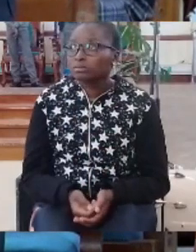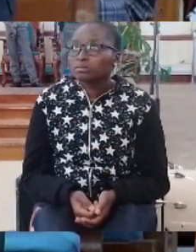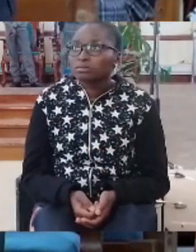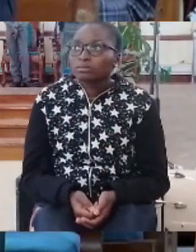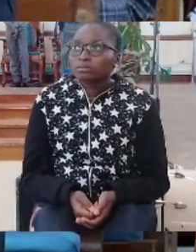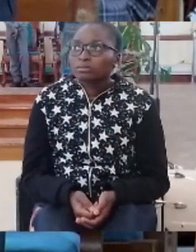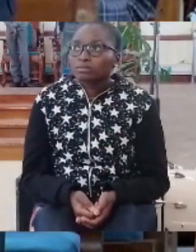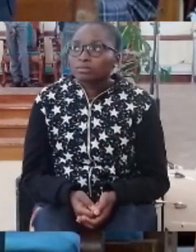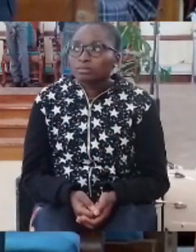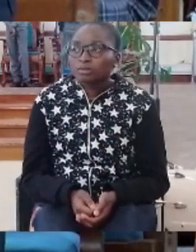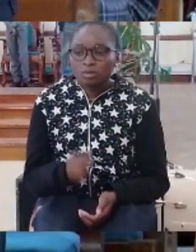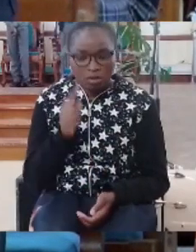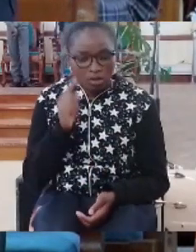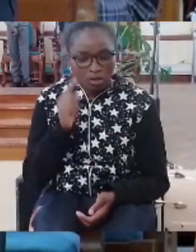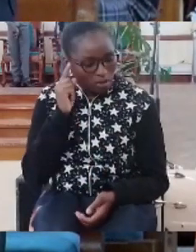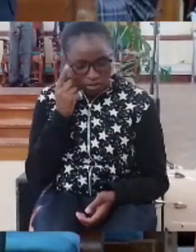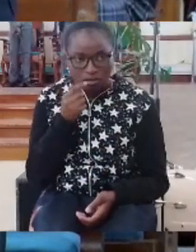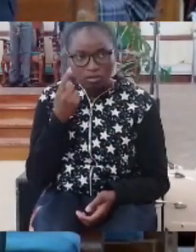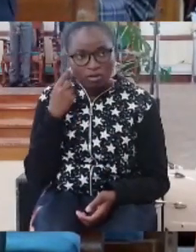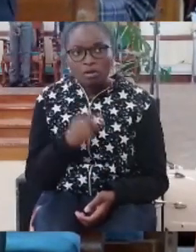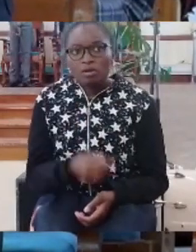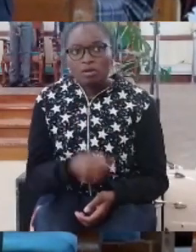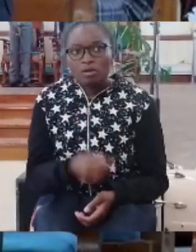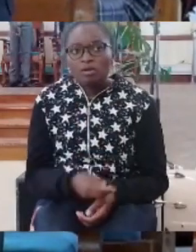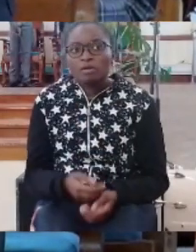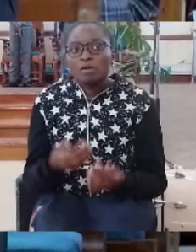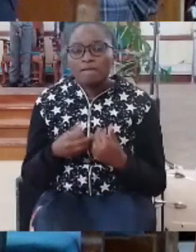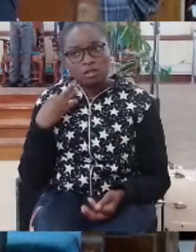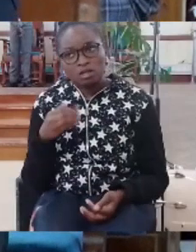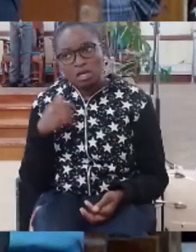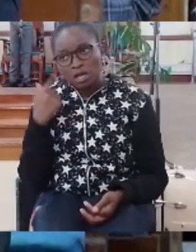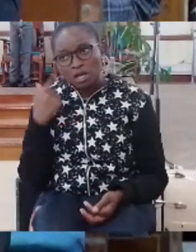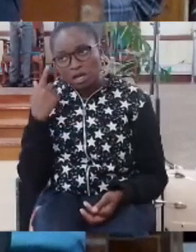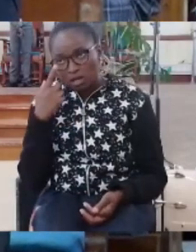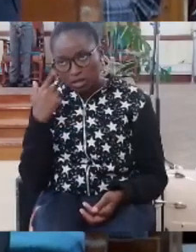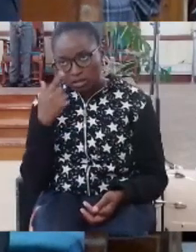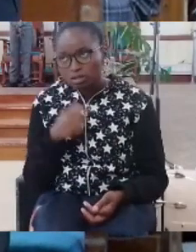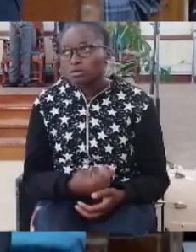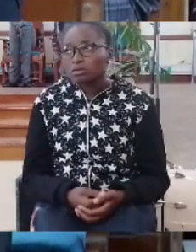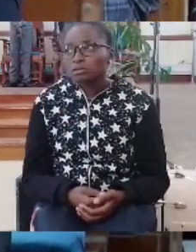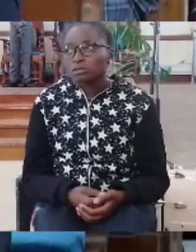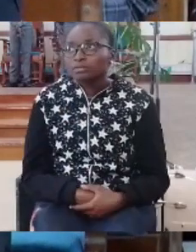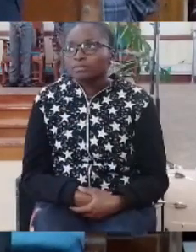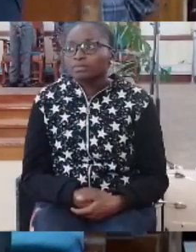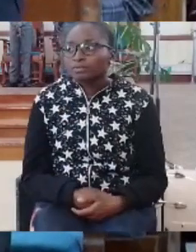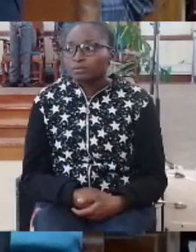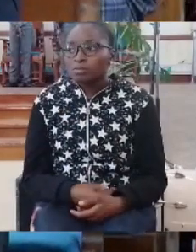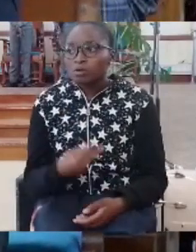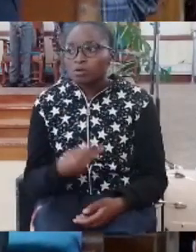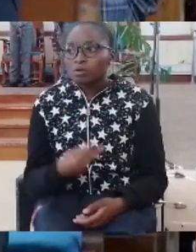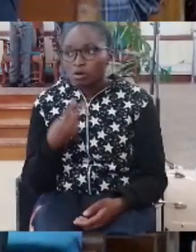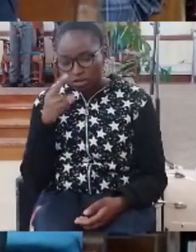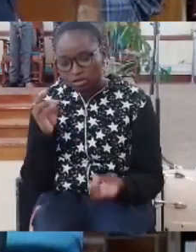Namatori Rikania, Fata, Wakogia Narido, Leagatatu. Nido Leagatatu let you Nagamaodo, Makawaida.